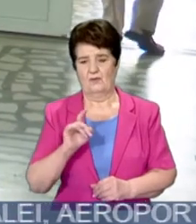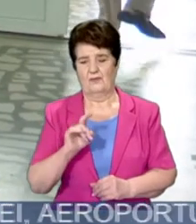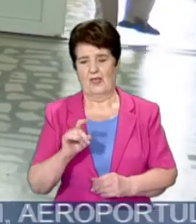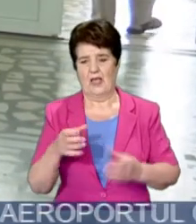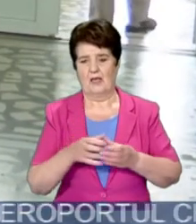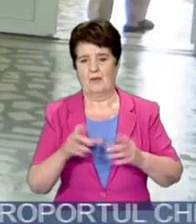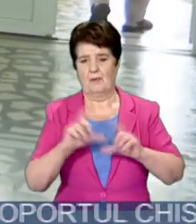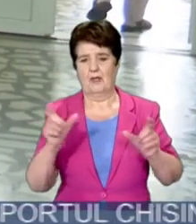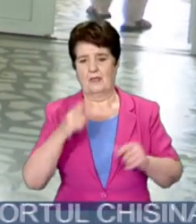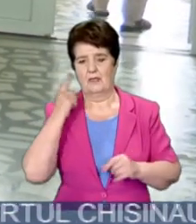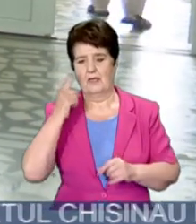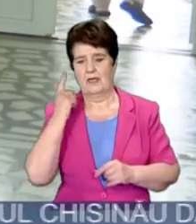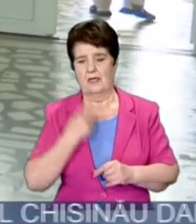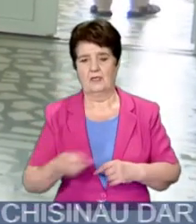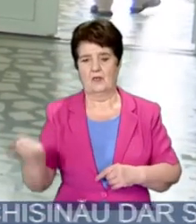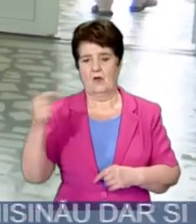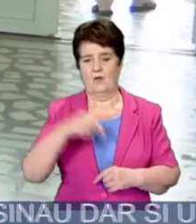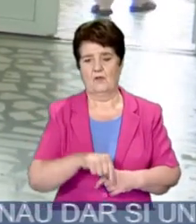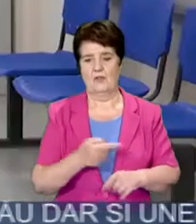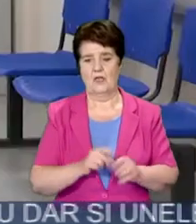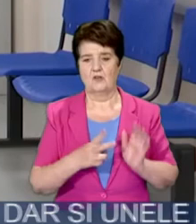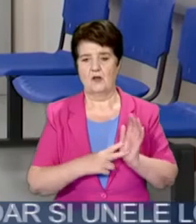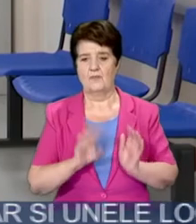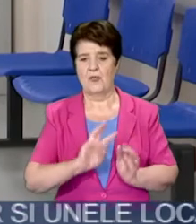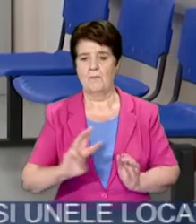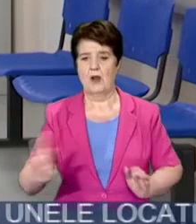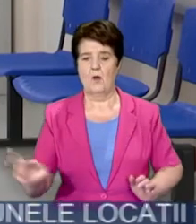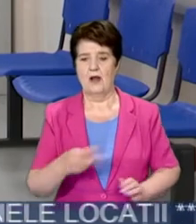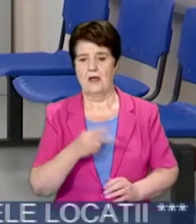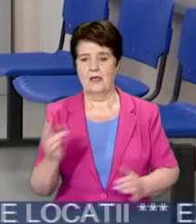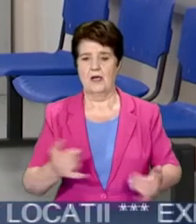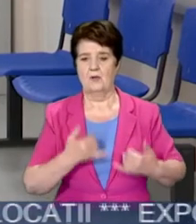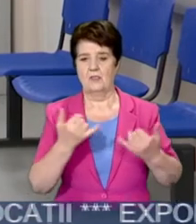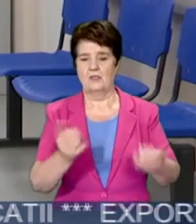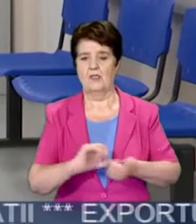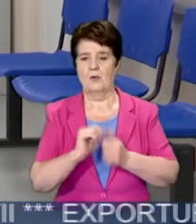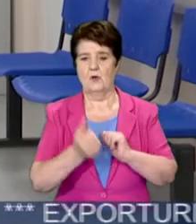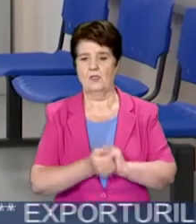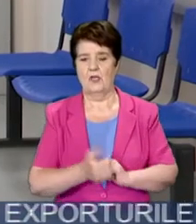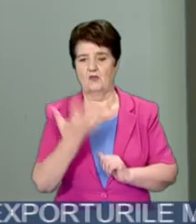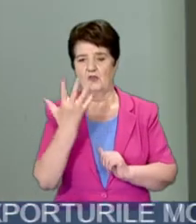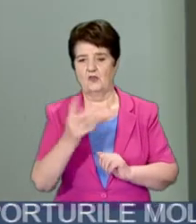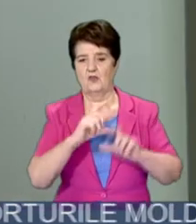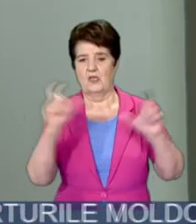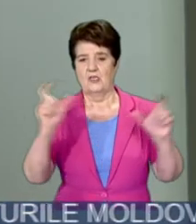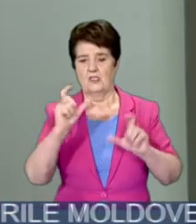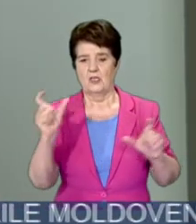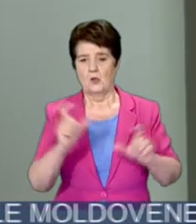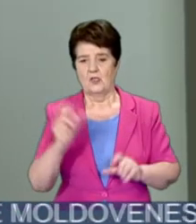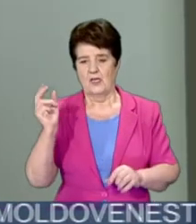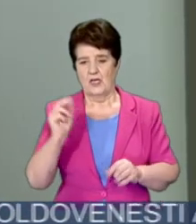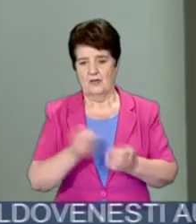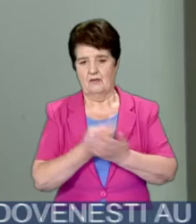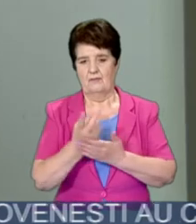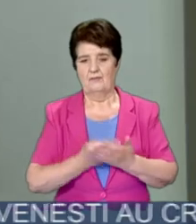a evalua necesitățile spitalelor. Cele peste 7 milioane de euro sunt destinate modernizării a 5 instituții care și-au deschis ușile